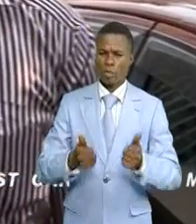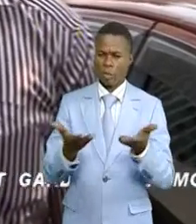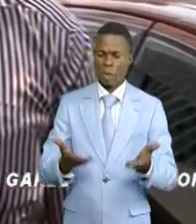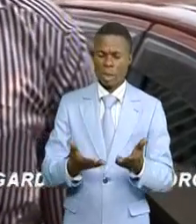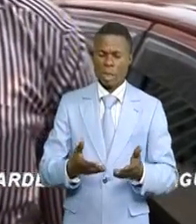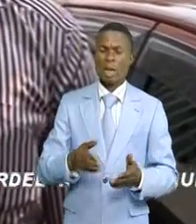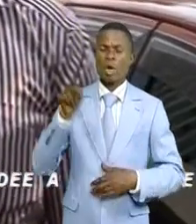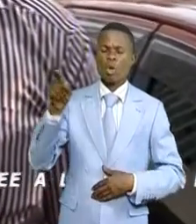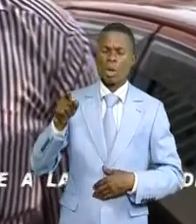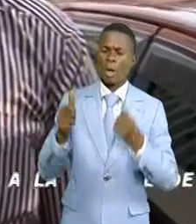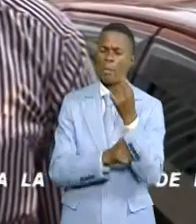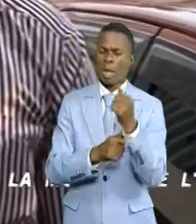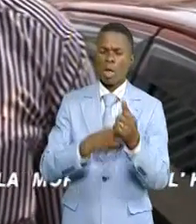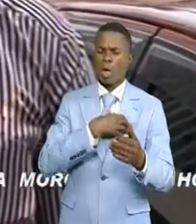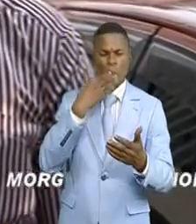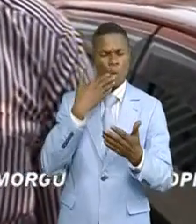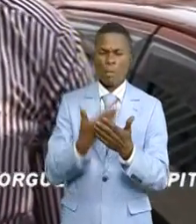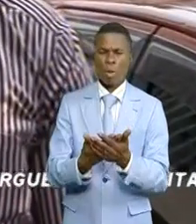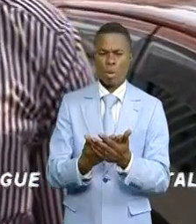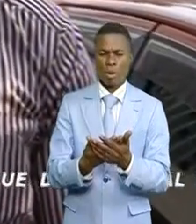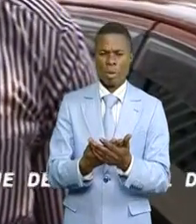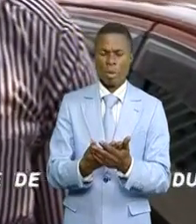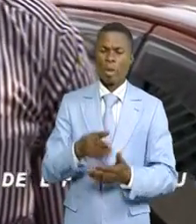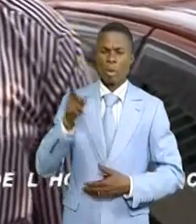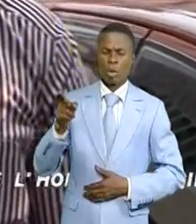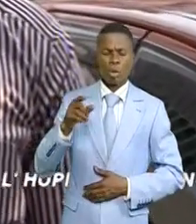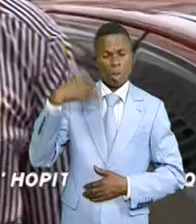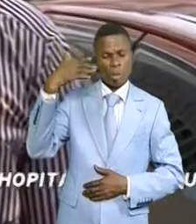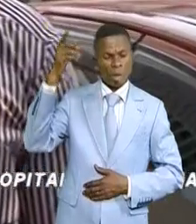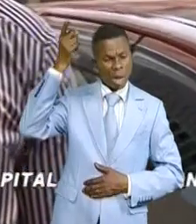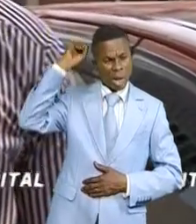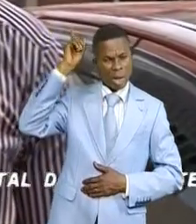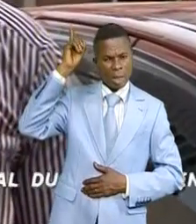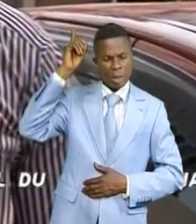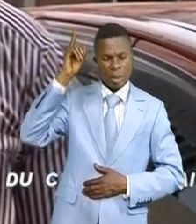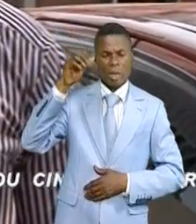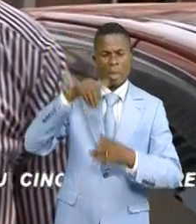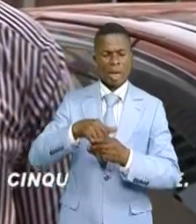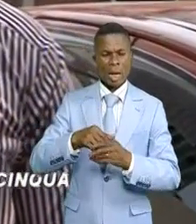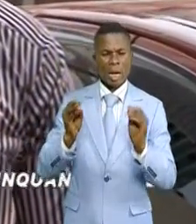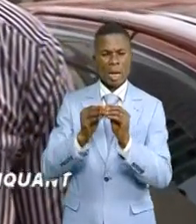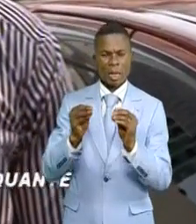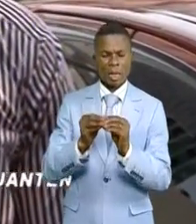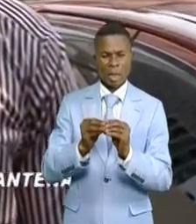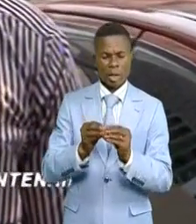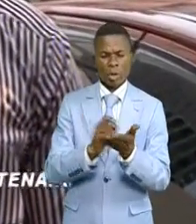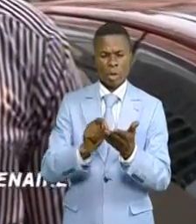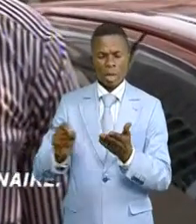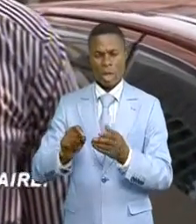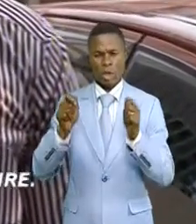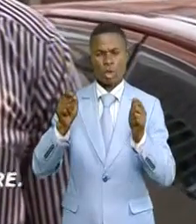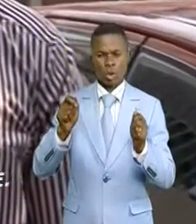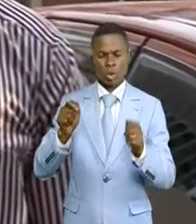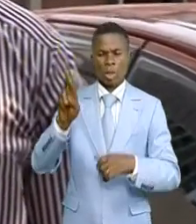bien, un homme qui, un jour, à une réunion de la rédaction, à